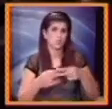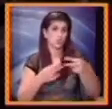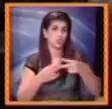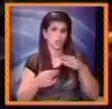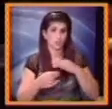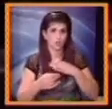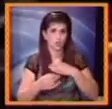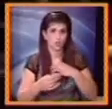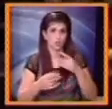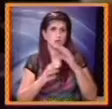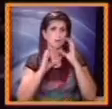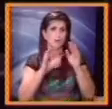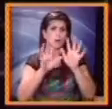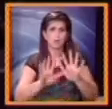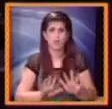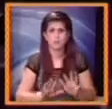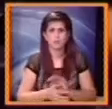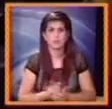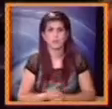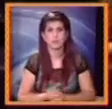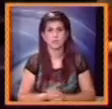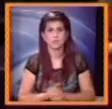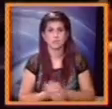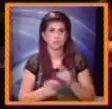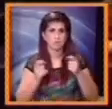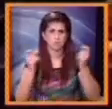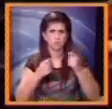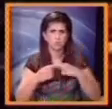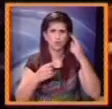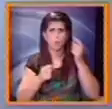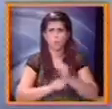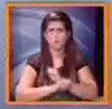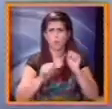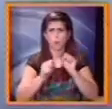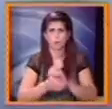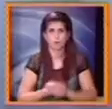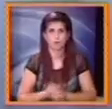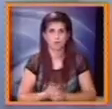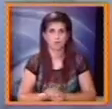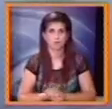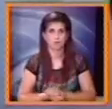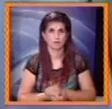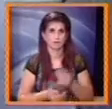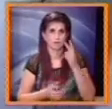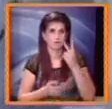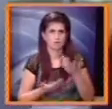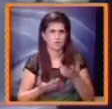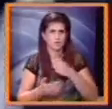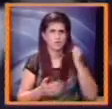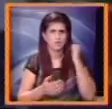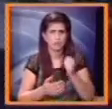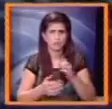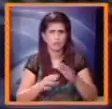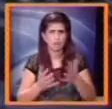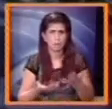שלנו. מסתכלים על הטלוויזיה. בתום שמענו בום! הספות, לפנים, עכשיו תראה את הספות. עם סכין. קרו